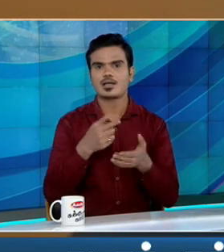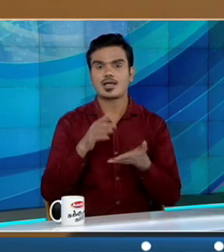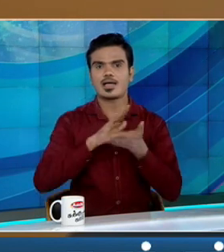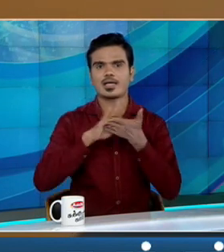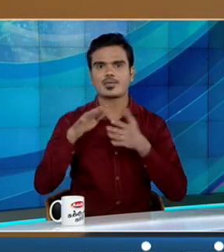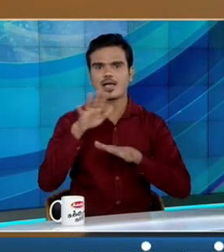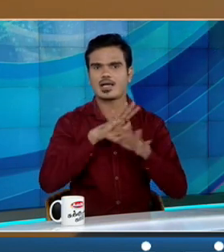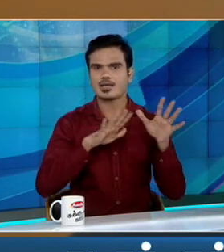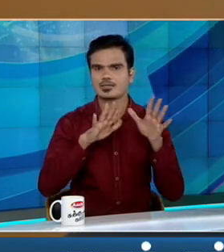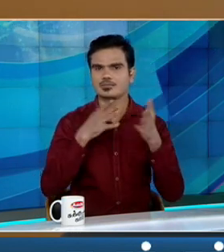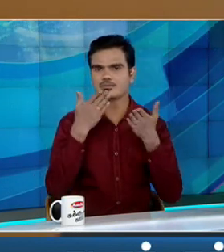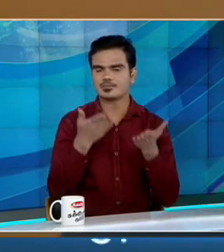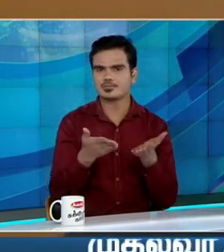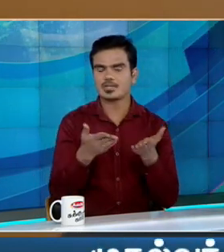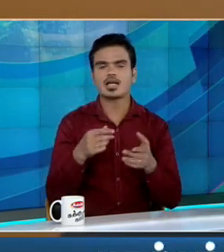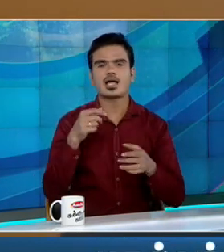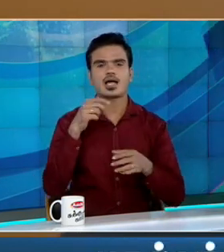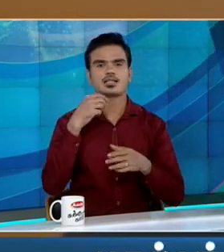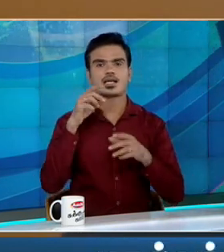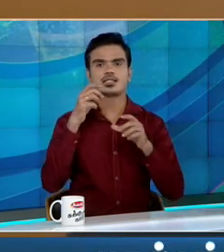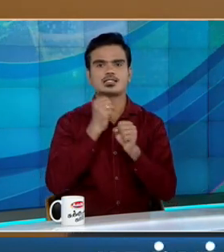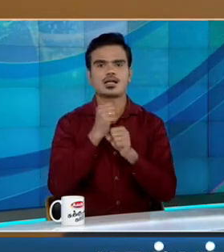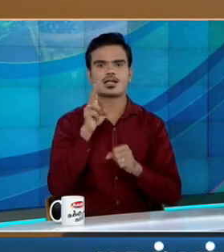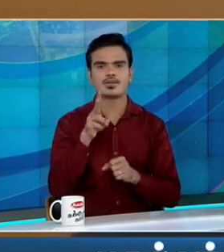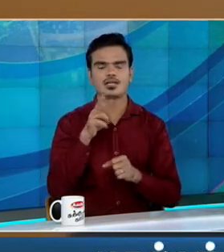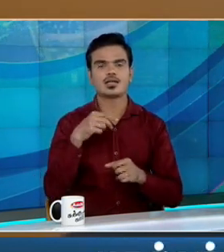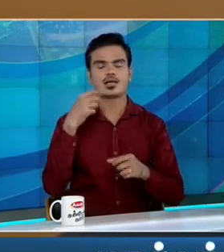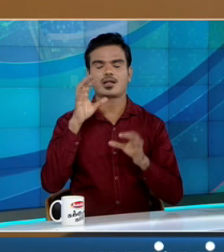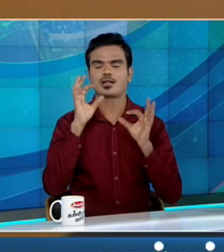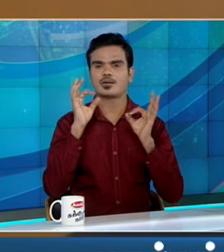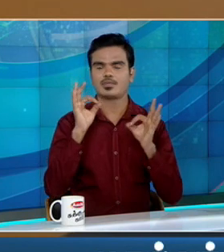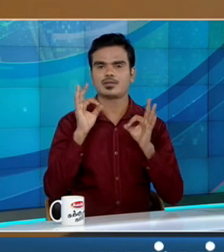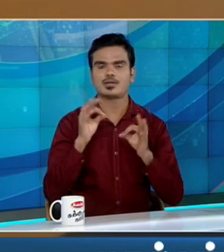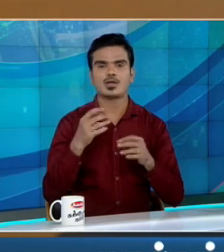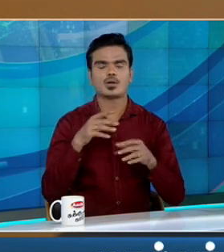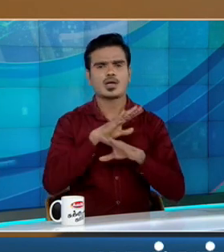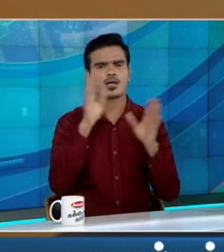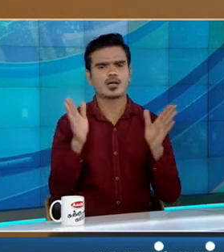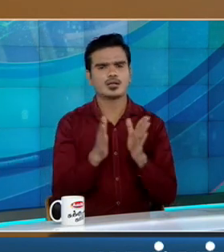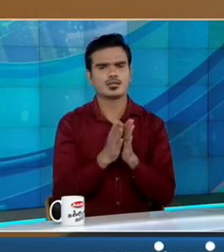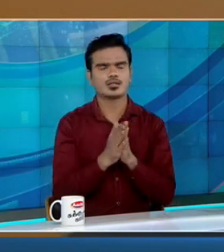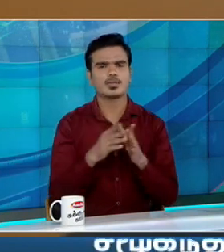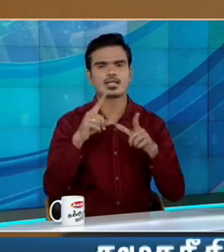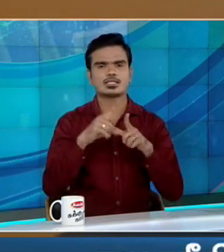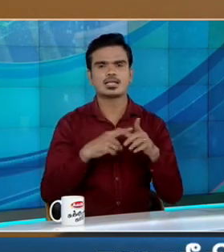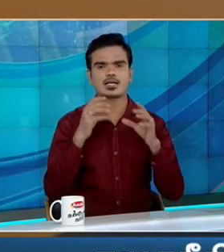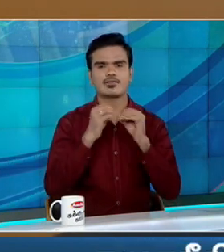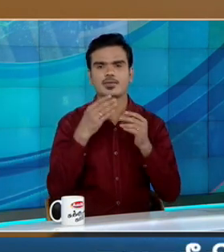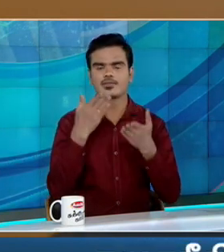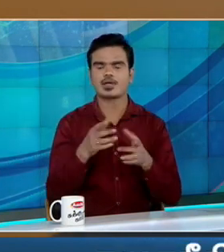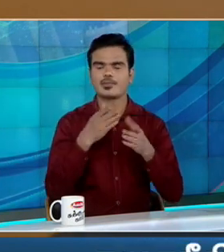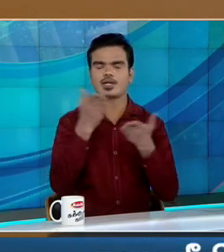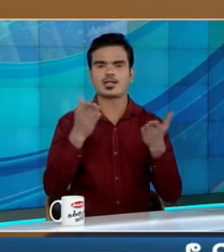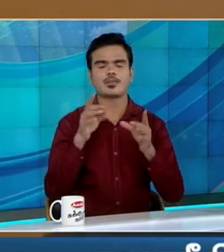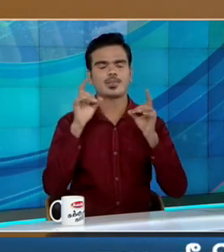கதாநாயகனாக நடித்து அந்த டைரக்டர் ஞானவேல் அடையப்பா உள்ளிட்ட அத்தனை ஜெய்பீம் திரைக்கலங்களையும் நான்